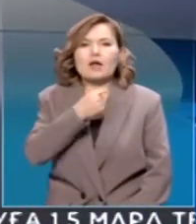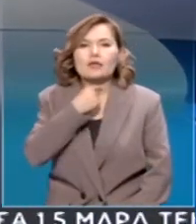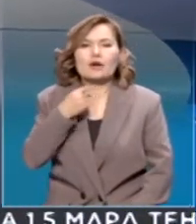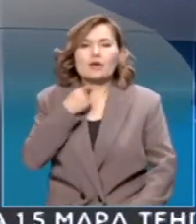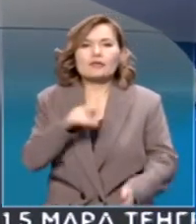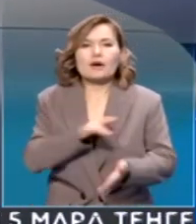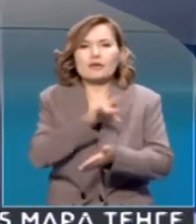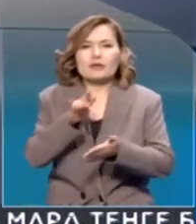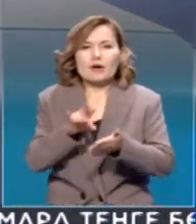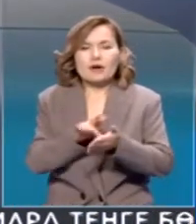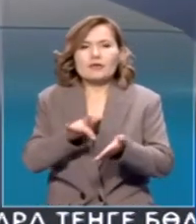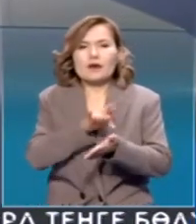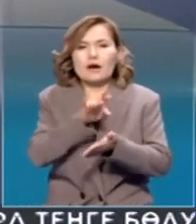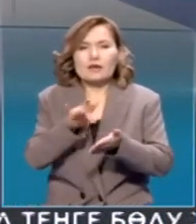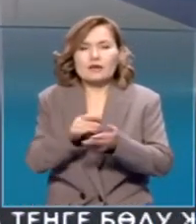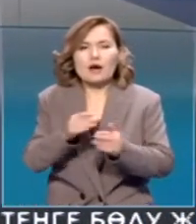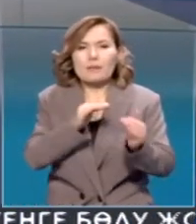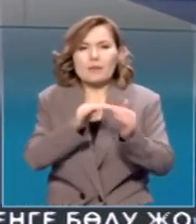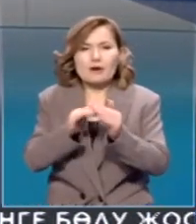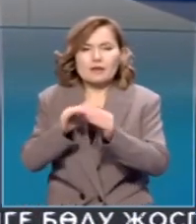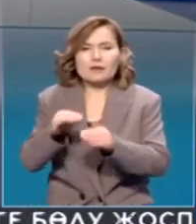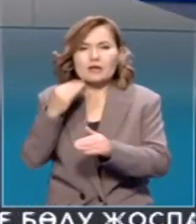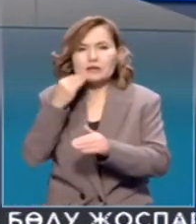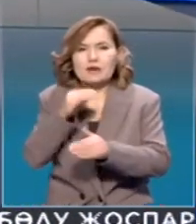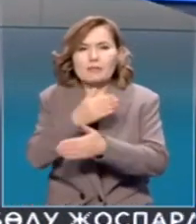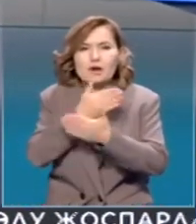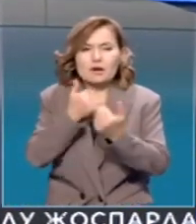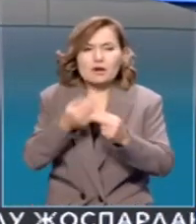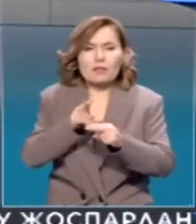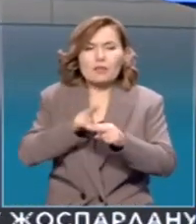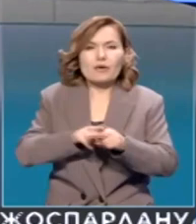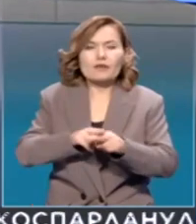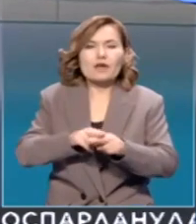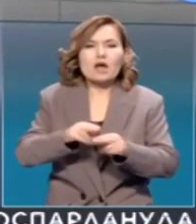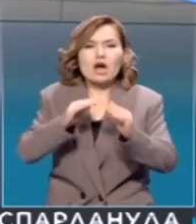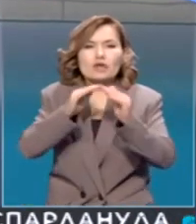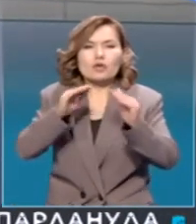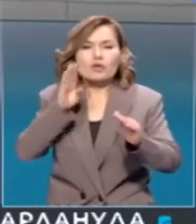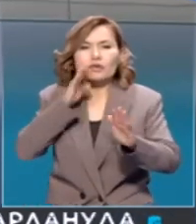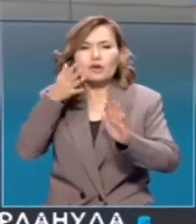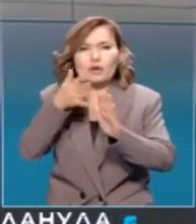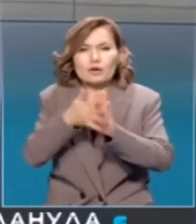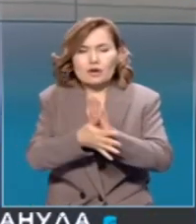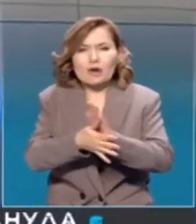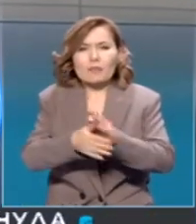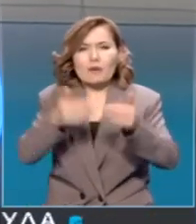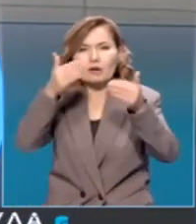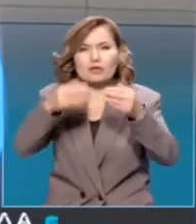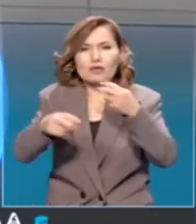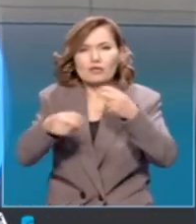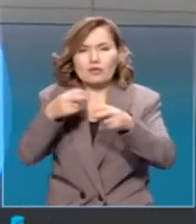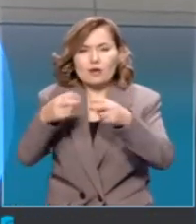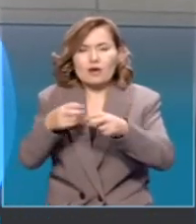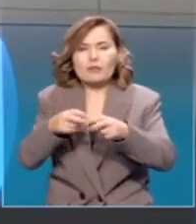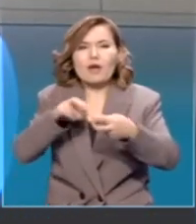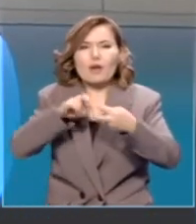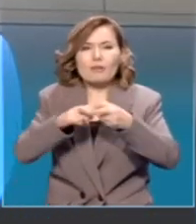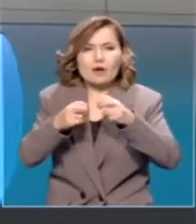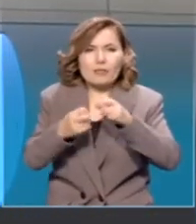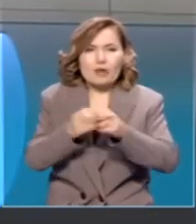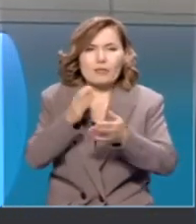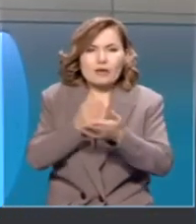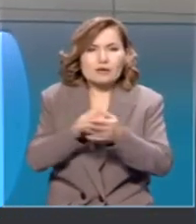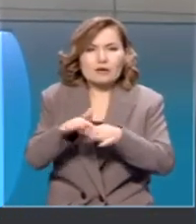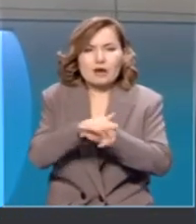Талдықорғандағы коттеджді қалашықта салынған баспаналар сапасыз болып шықты. Төбесінен су ағып, іргесінен жел үрлейтін үйлердің жайын бұған дейінде көтерген